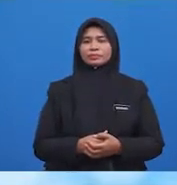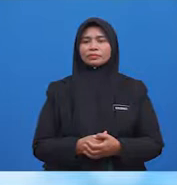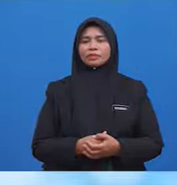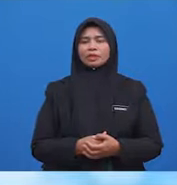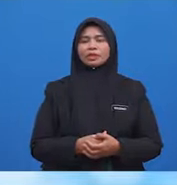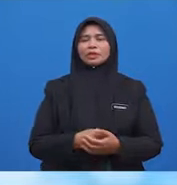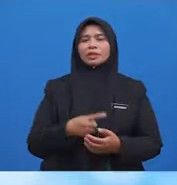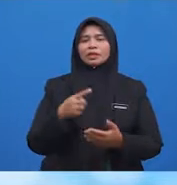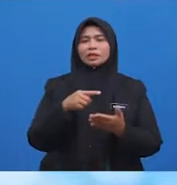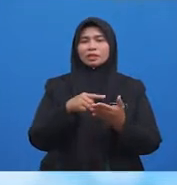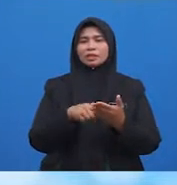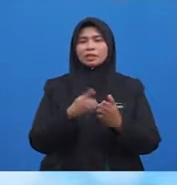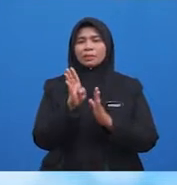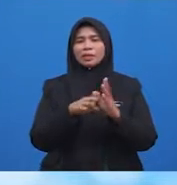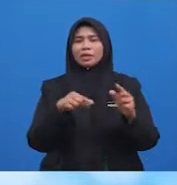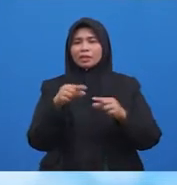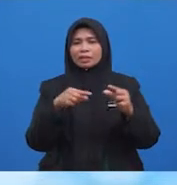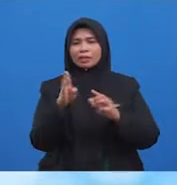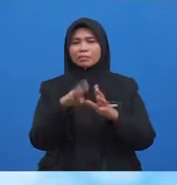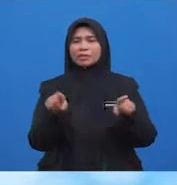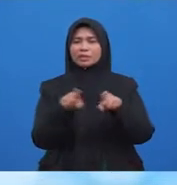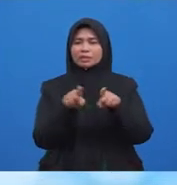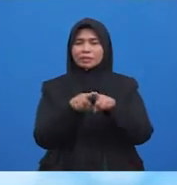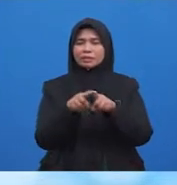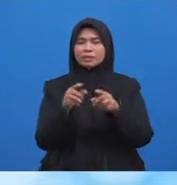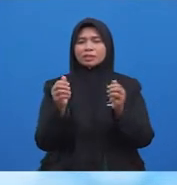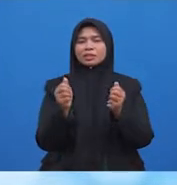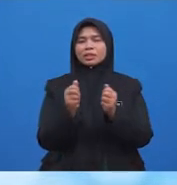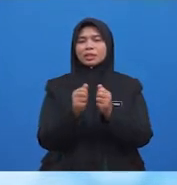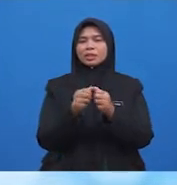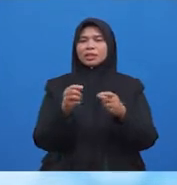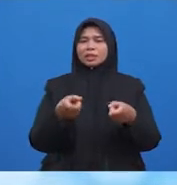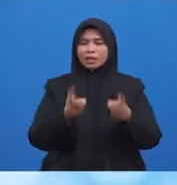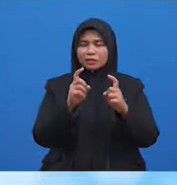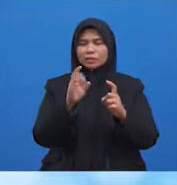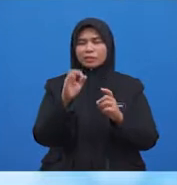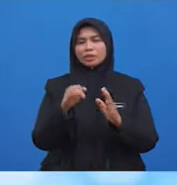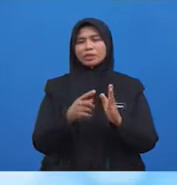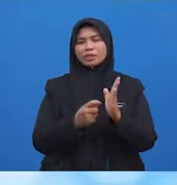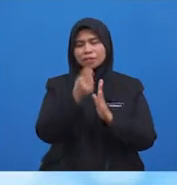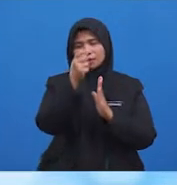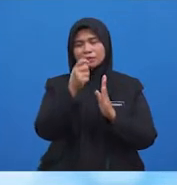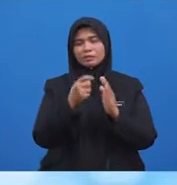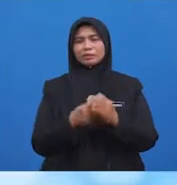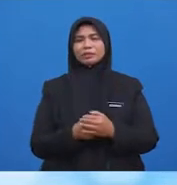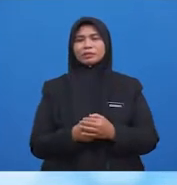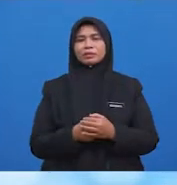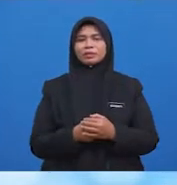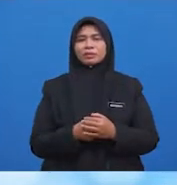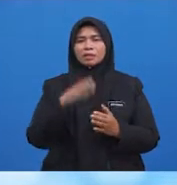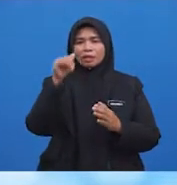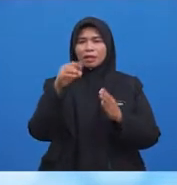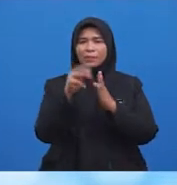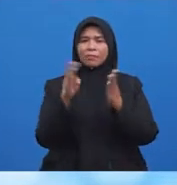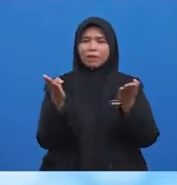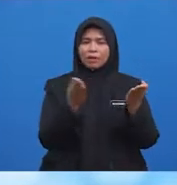gara-gara ini bergerak bersama-sama dengan Hai kelajua yang tinggi ia